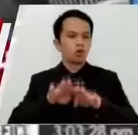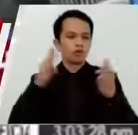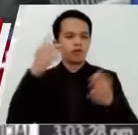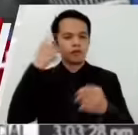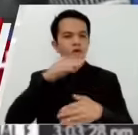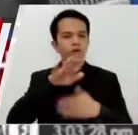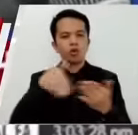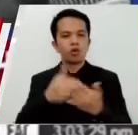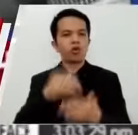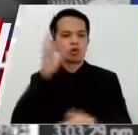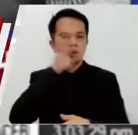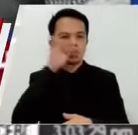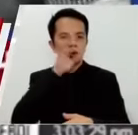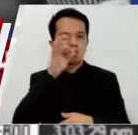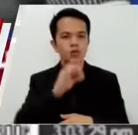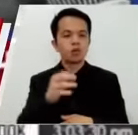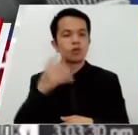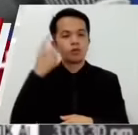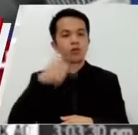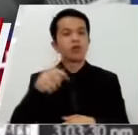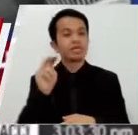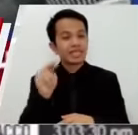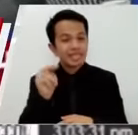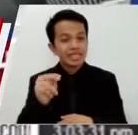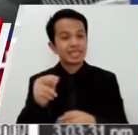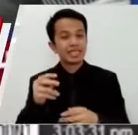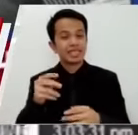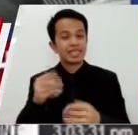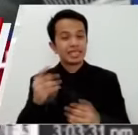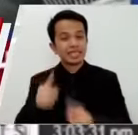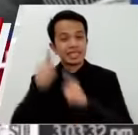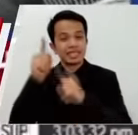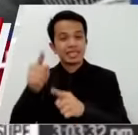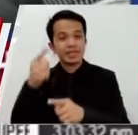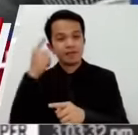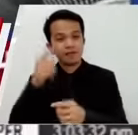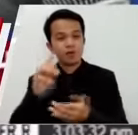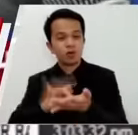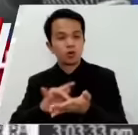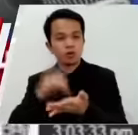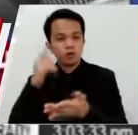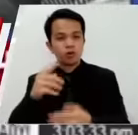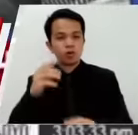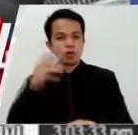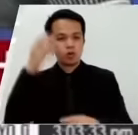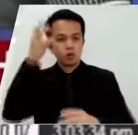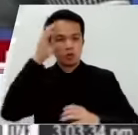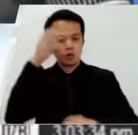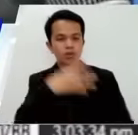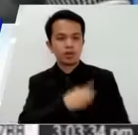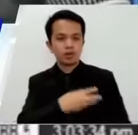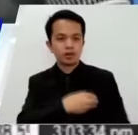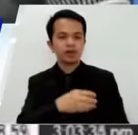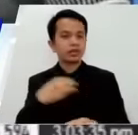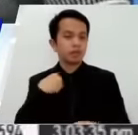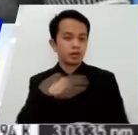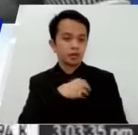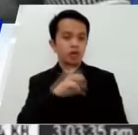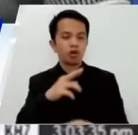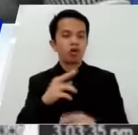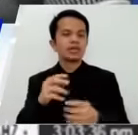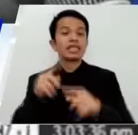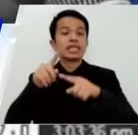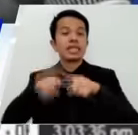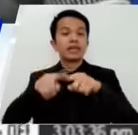Pilipino na kailangan magpagamot, no, for breast cancer. At miyembro man o yung dependent ng miyembro, ibig sabihin legal